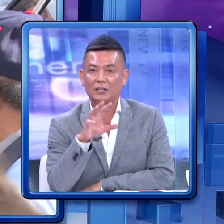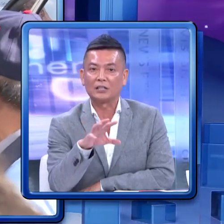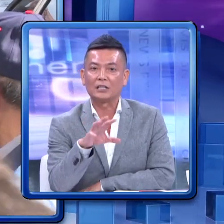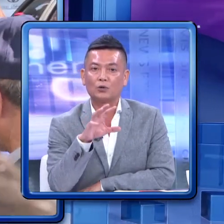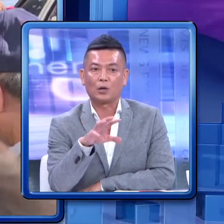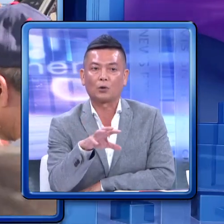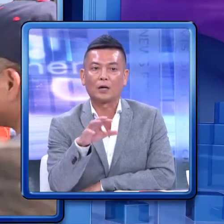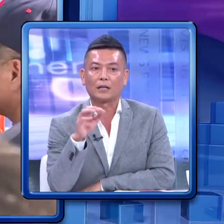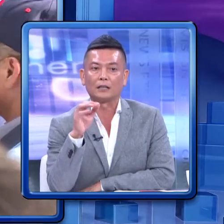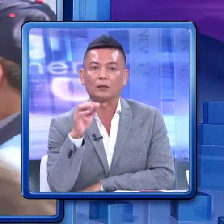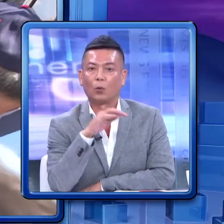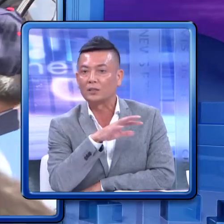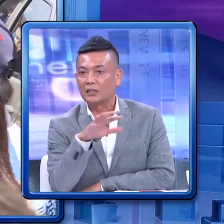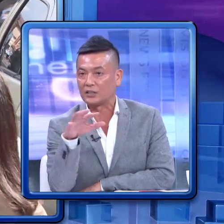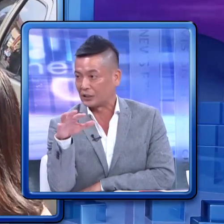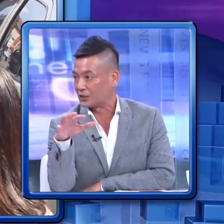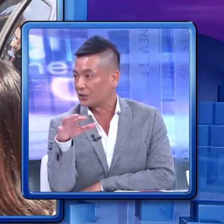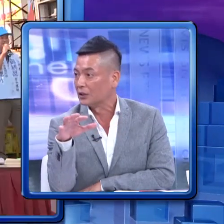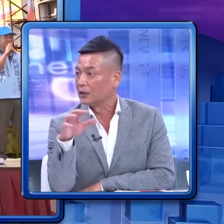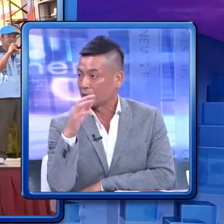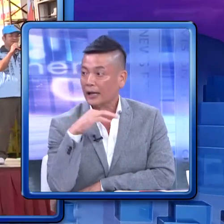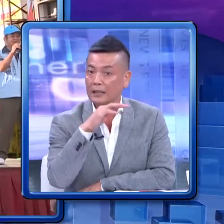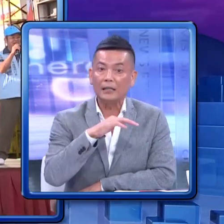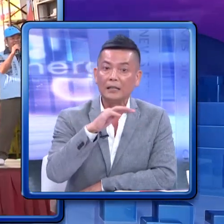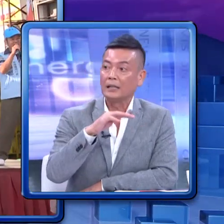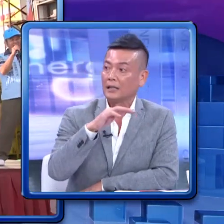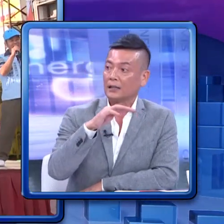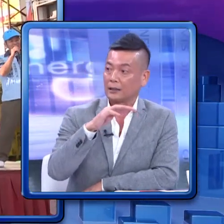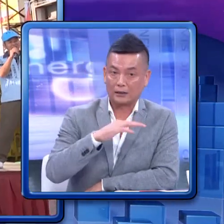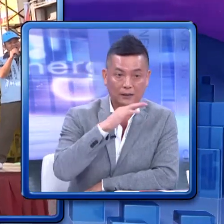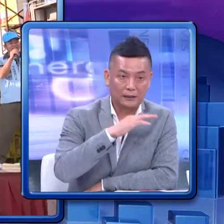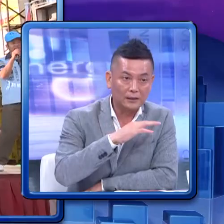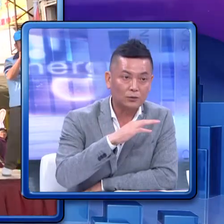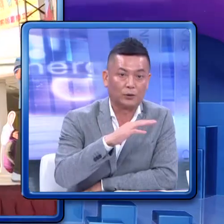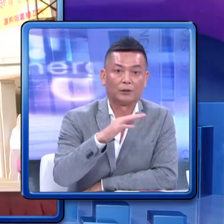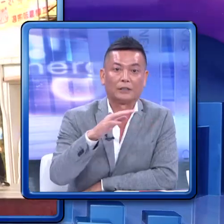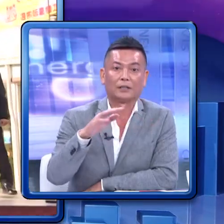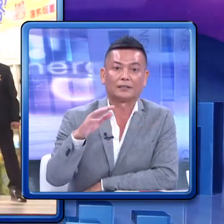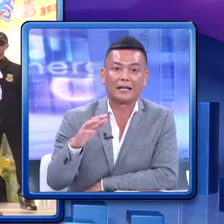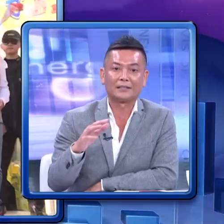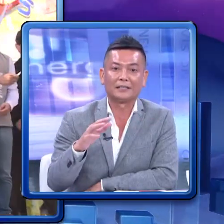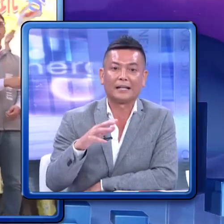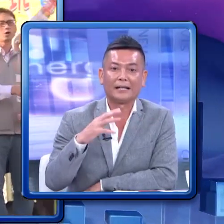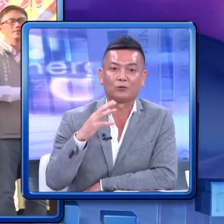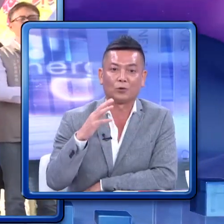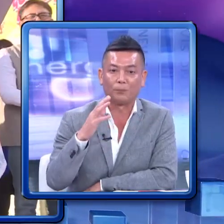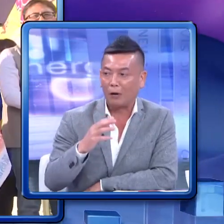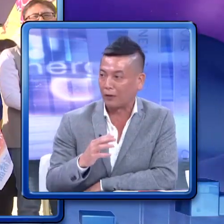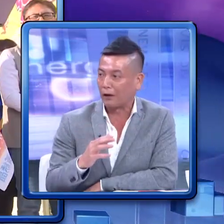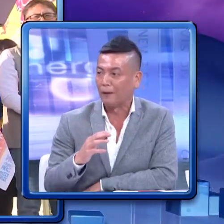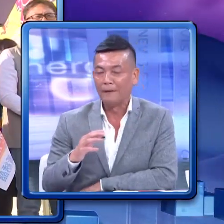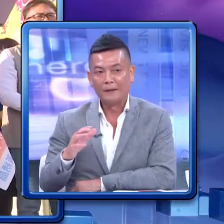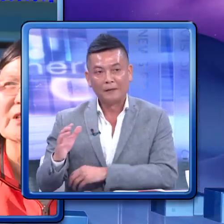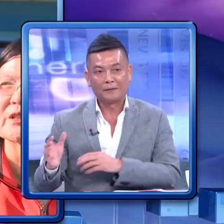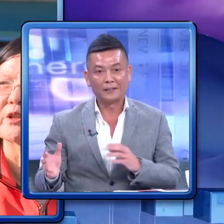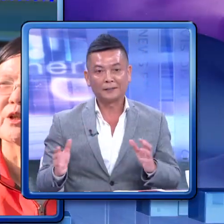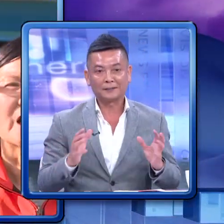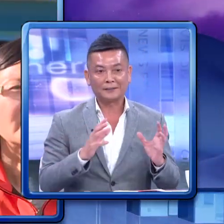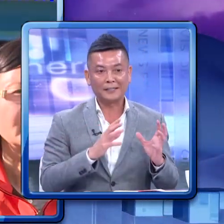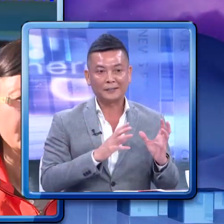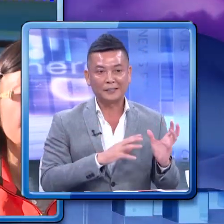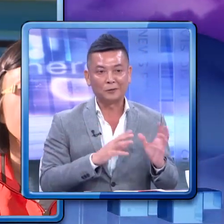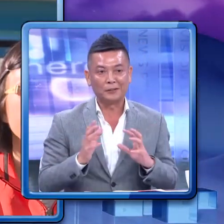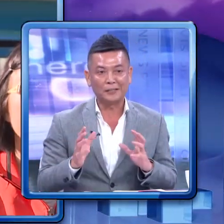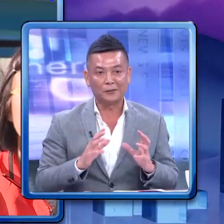前的经济状况跟国际情势，他一一的跟所有的乡亲来做报告。反